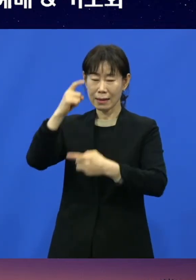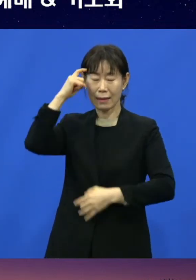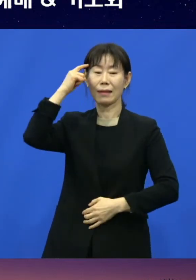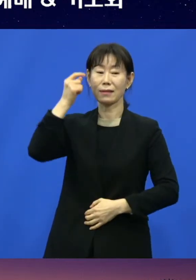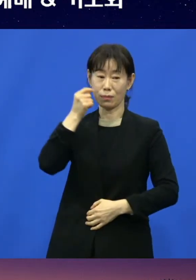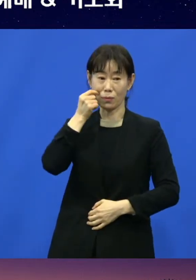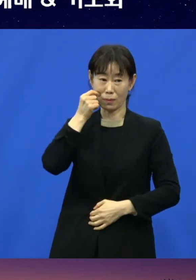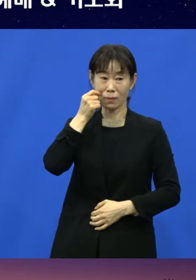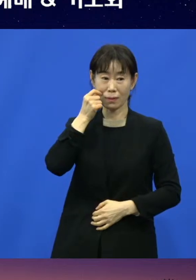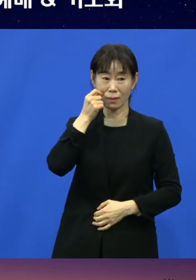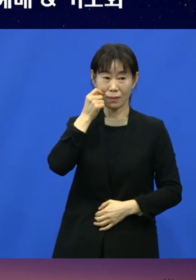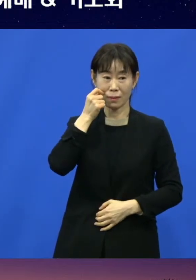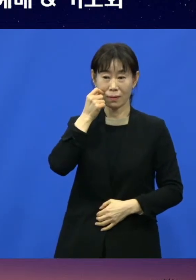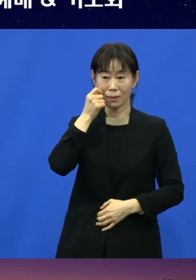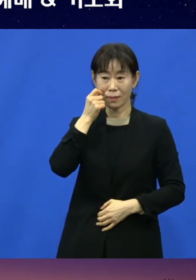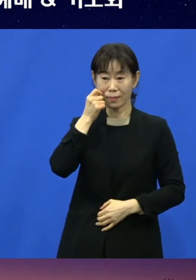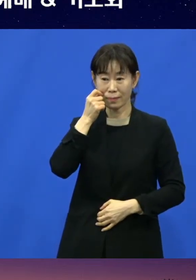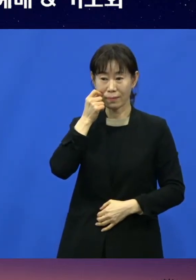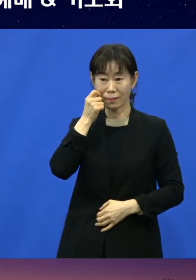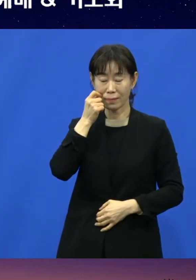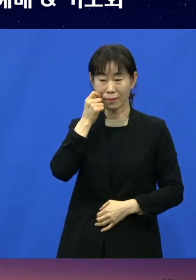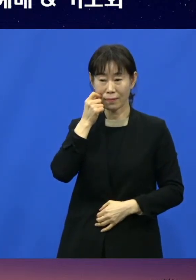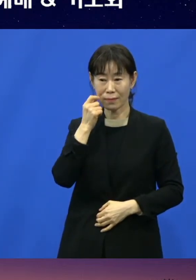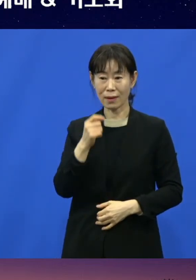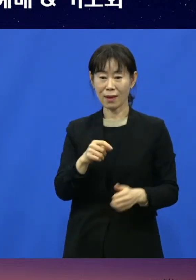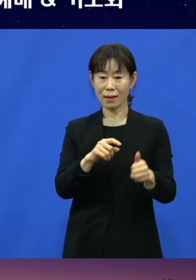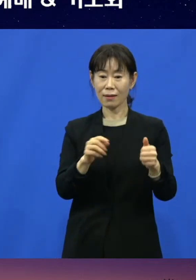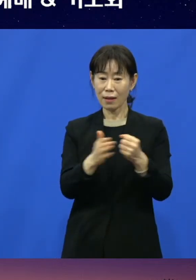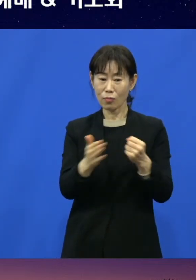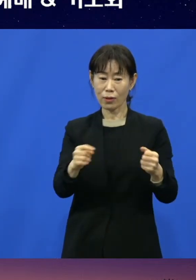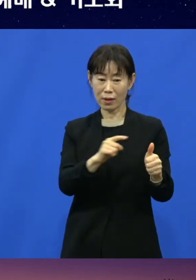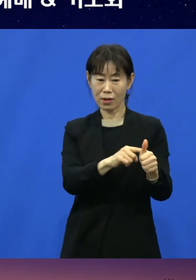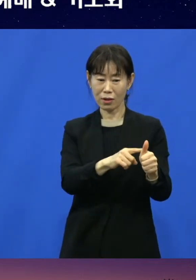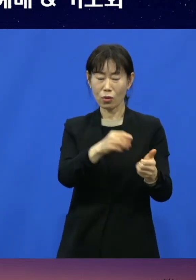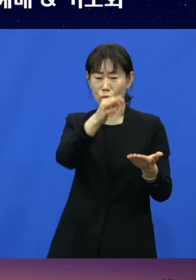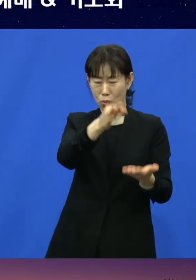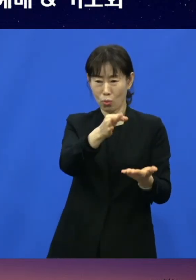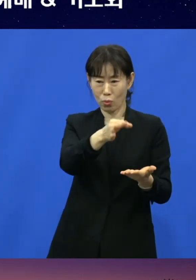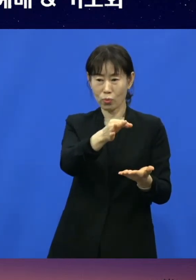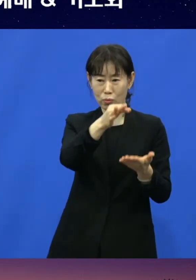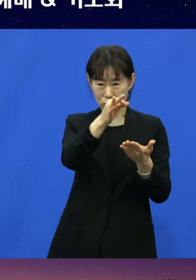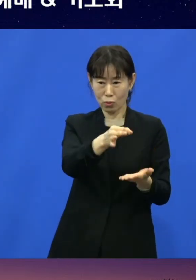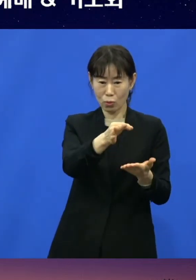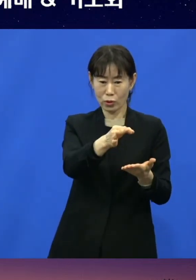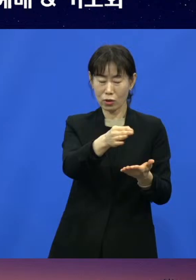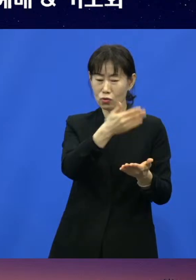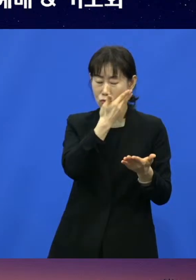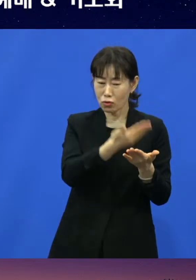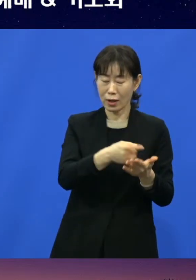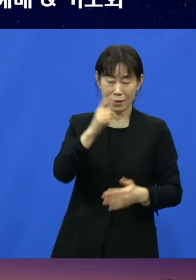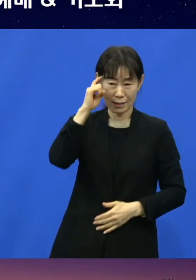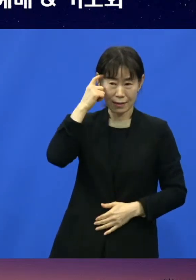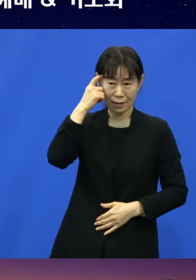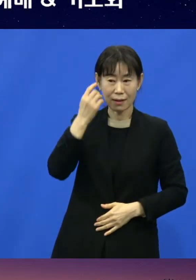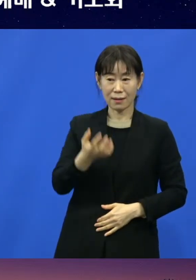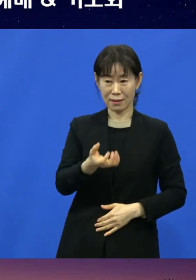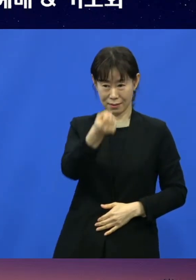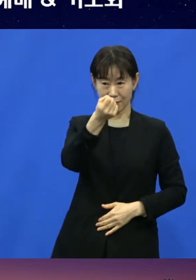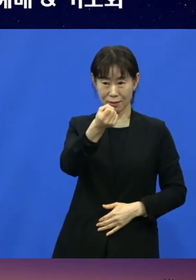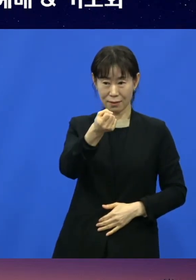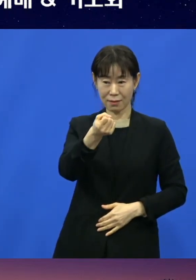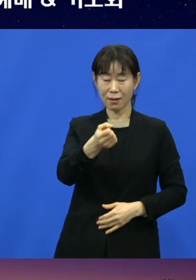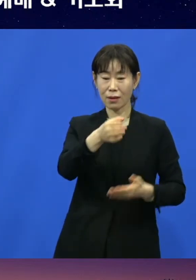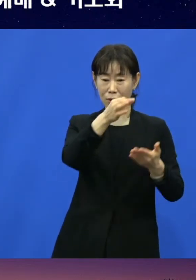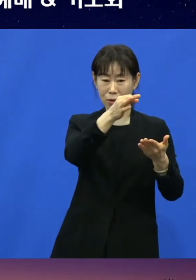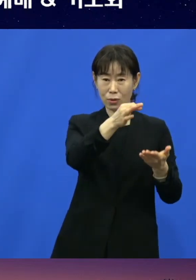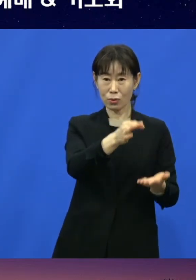그는 자신이 가진 거대한 부에 빠져 있는 겁니다. 그가 가진 부보다 더 큰 게 있다는 걸 알지 못해요.